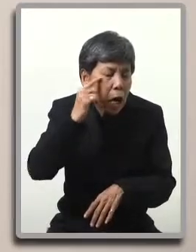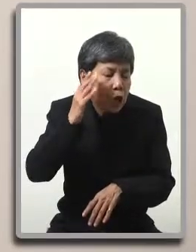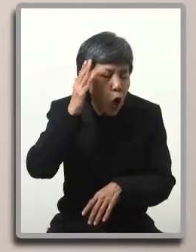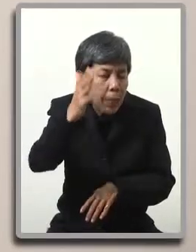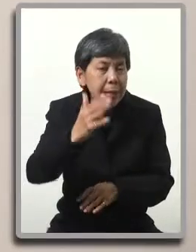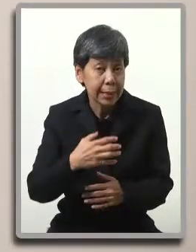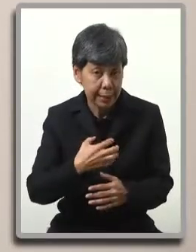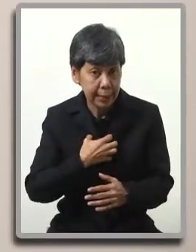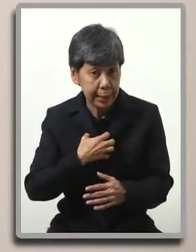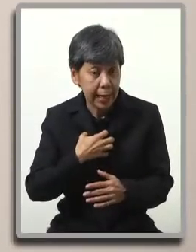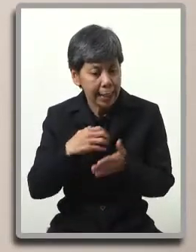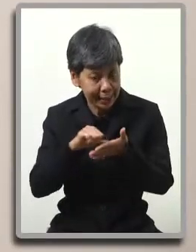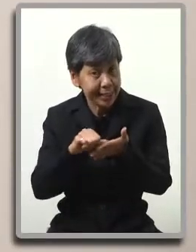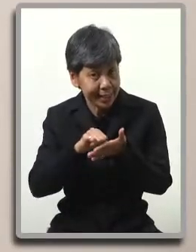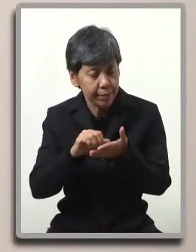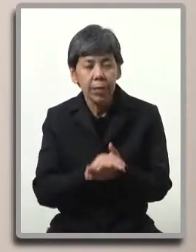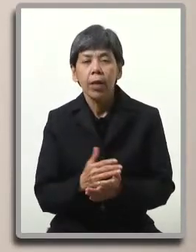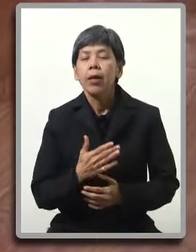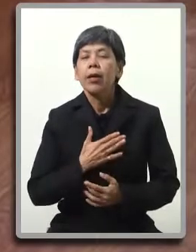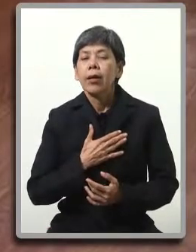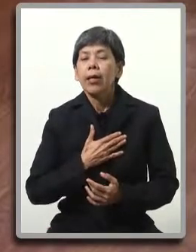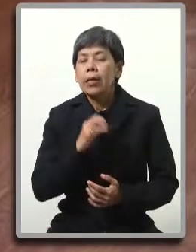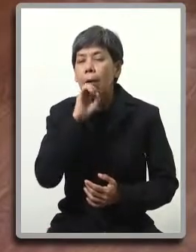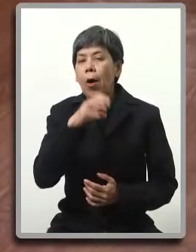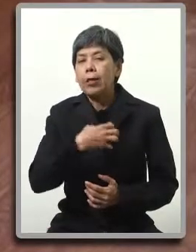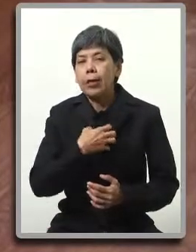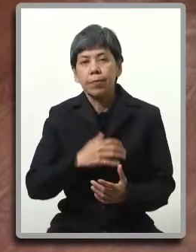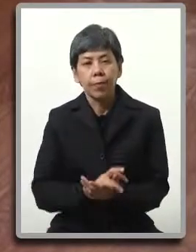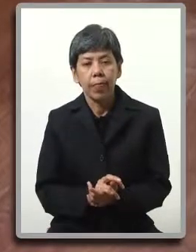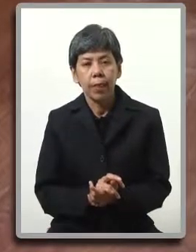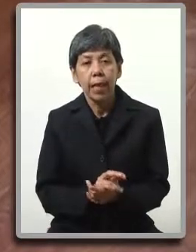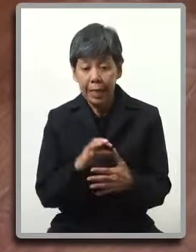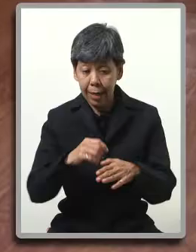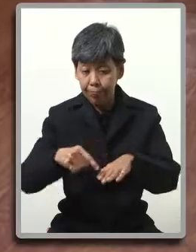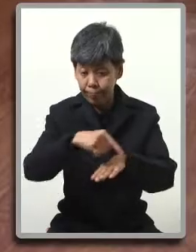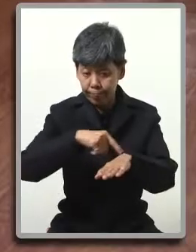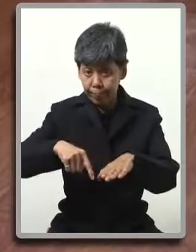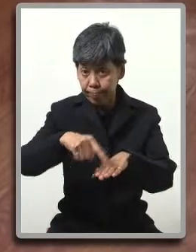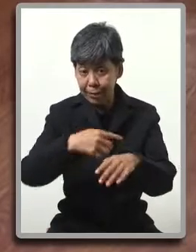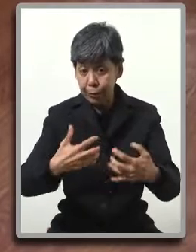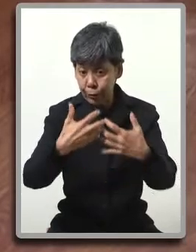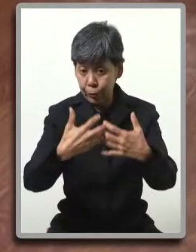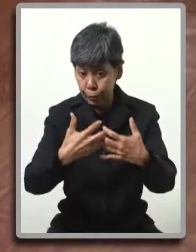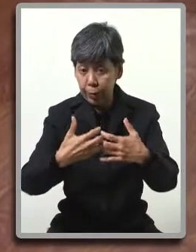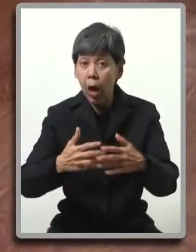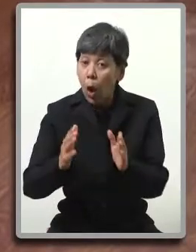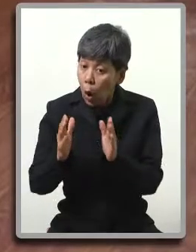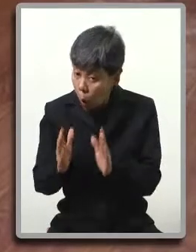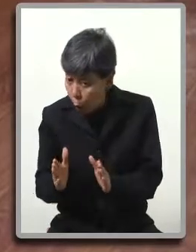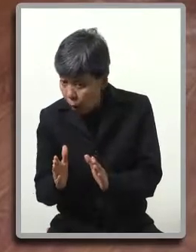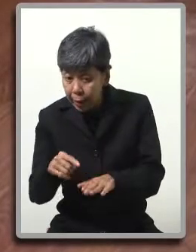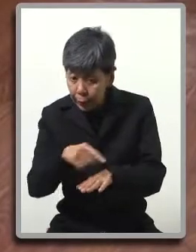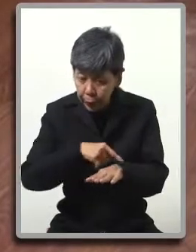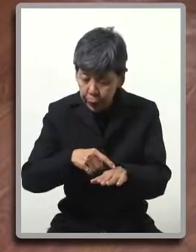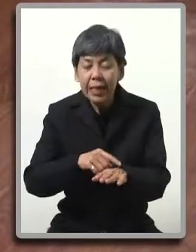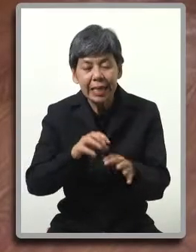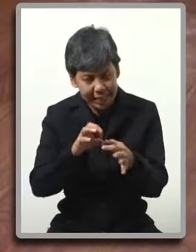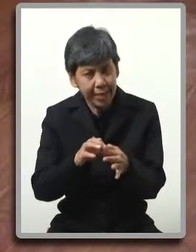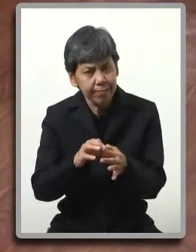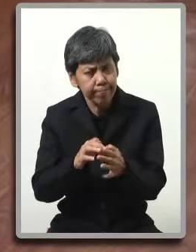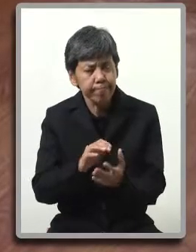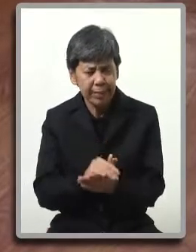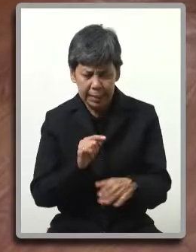แนวโน้มคือทิศทางที่พยายาม ถูก ปรับปรุง ผมอย่างนี้ผมเรียนงี้คุณภาพของรถเมล์ทั้งฮาร์ดแวร์และซอฟต์แวร์เป็นตัว